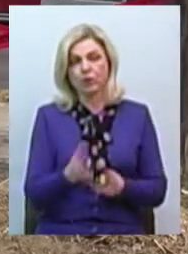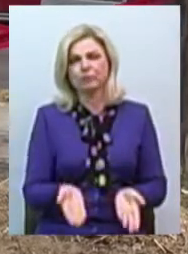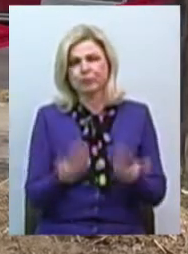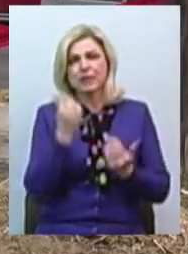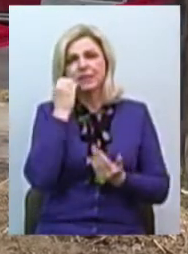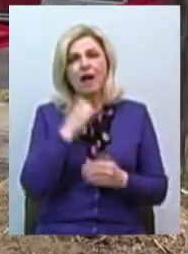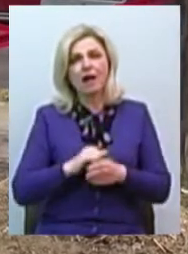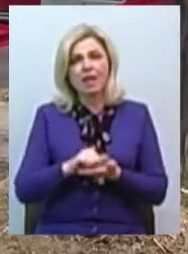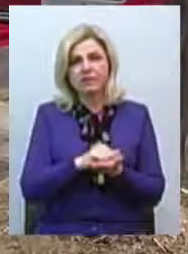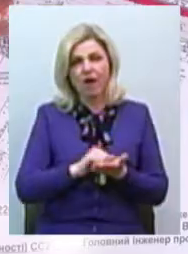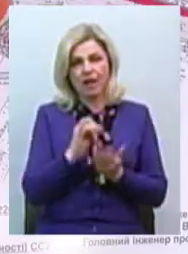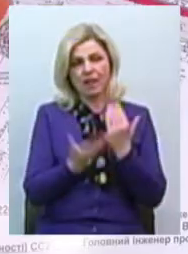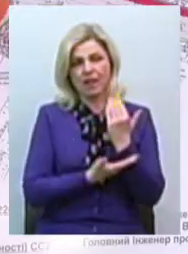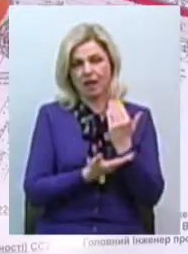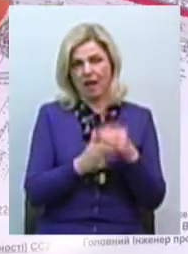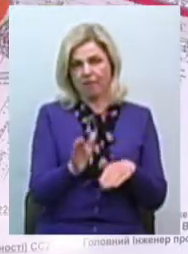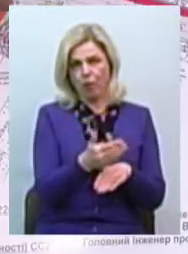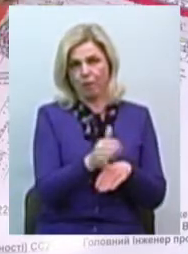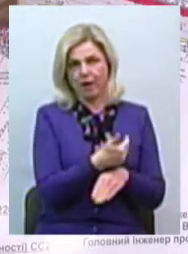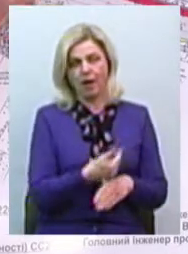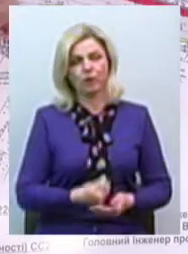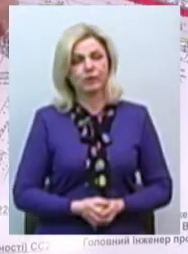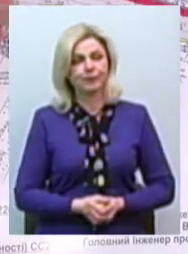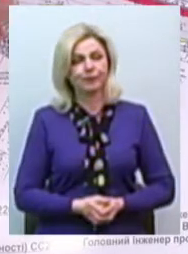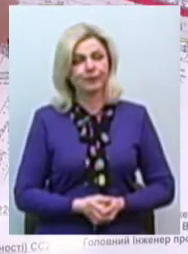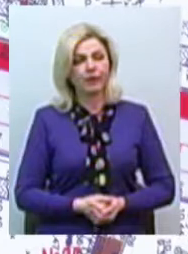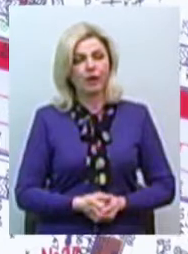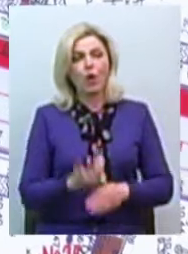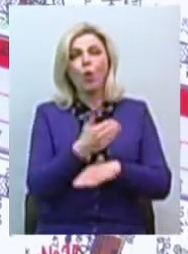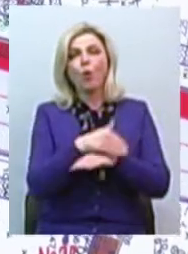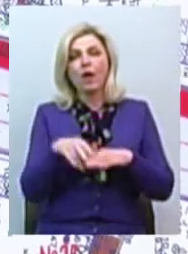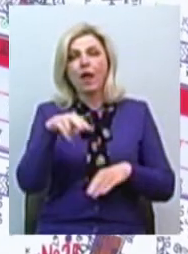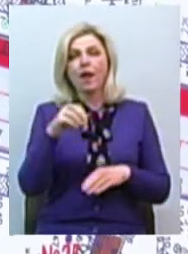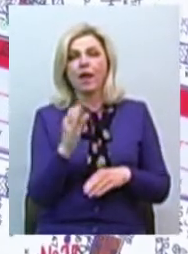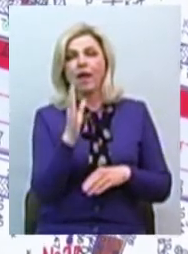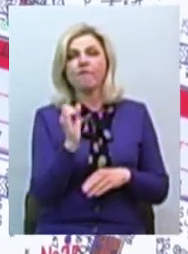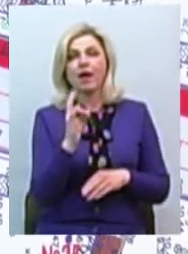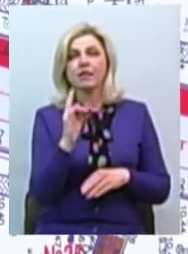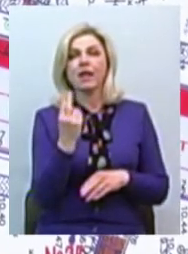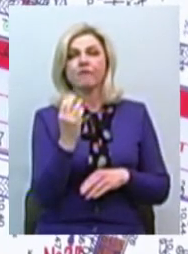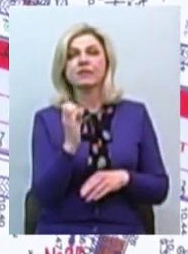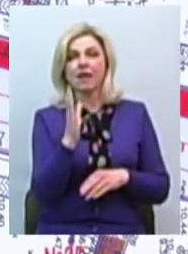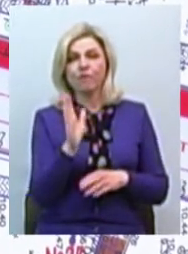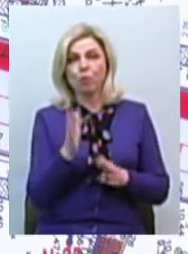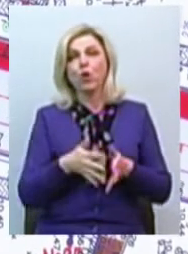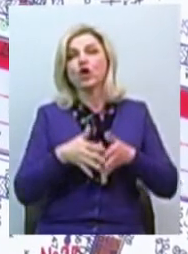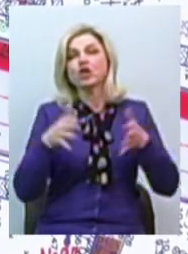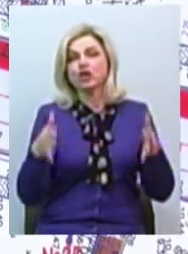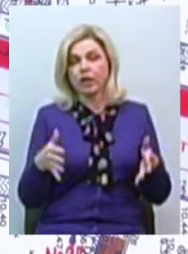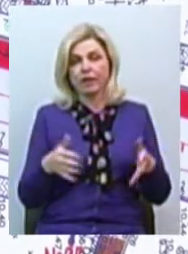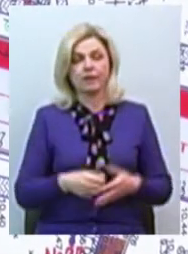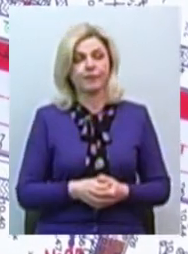та викорчовують дерева. Виїзд з Ліванівцева буде розширений. Виїзд з вулиці Ливаневців буде